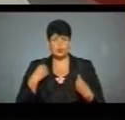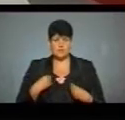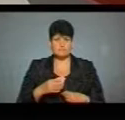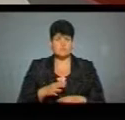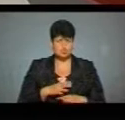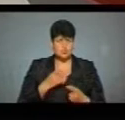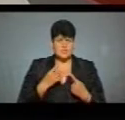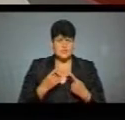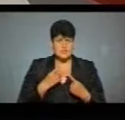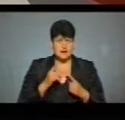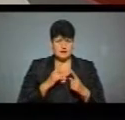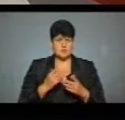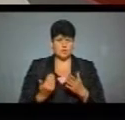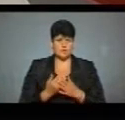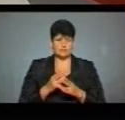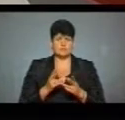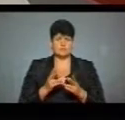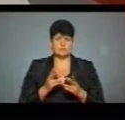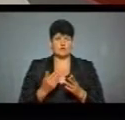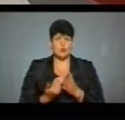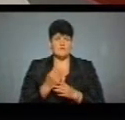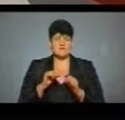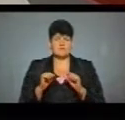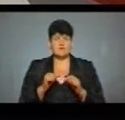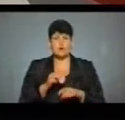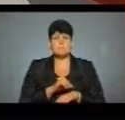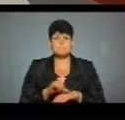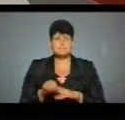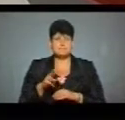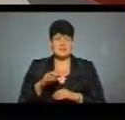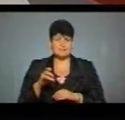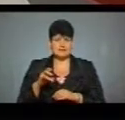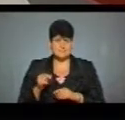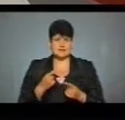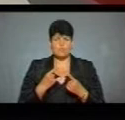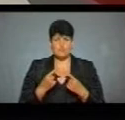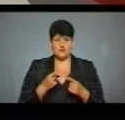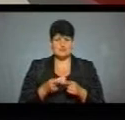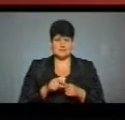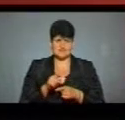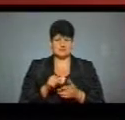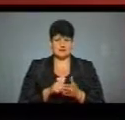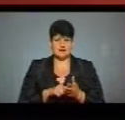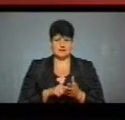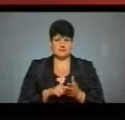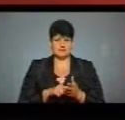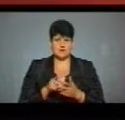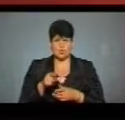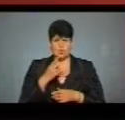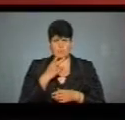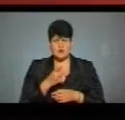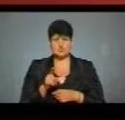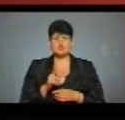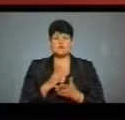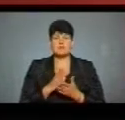чи зустрічі з новим керівником митниці і обговорення цих питань, або якесь бачення, його бачення, що